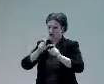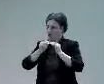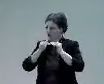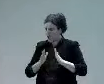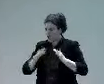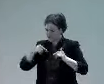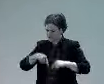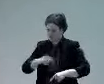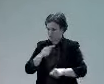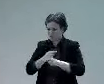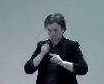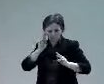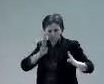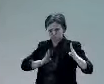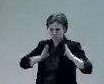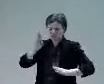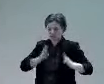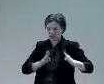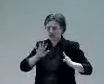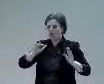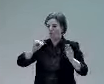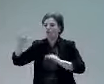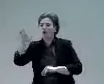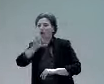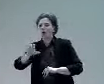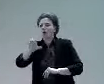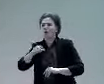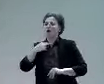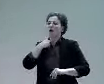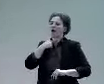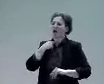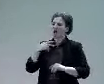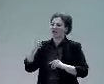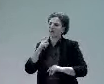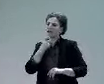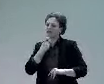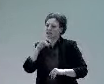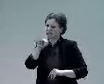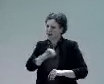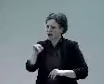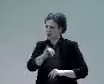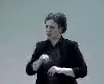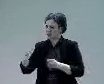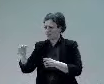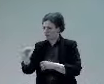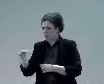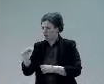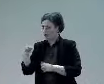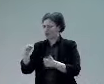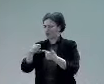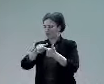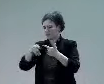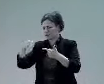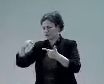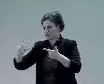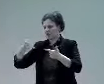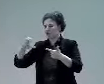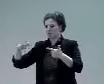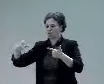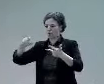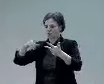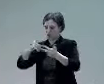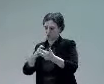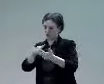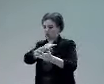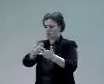spieghino un po' come pensano fuori dall'Europa di costringere Irlanda, Malta, Cipro e Lussemburgo a smettere di fare questa corsa a ribasso